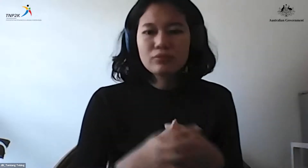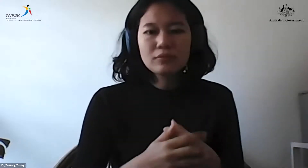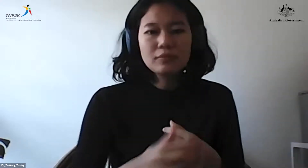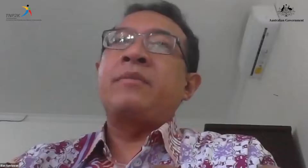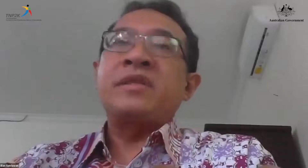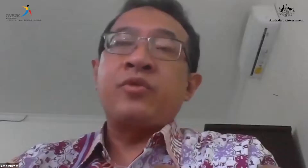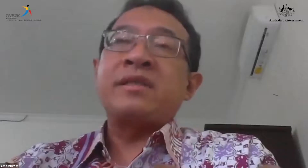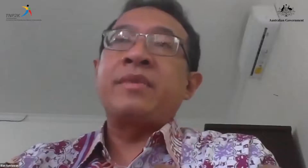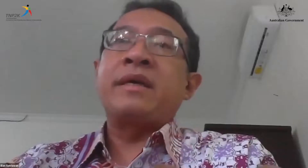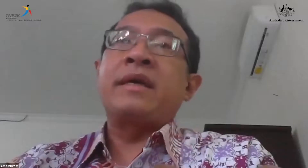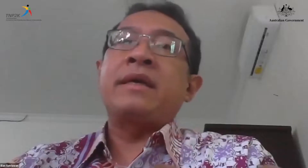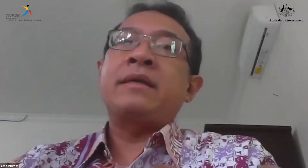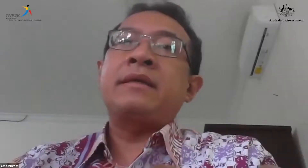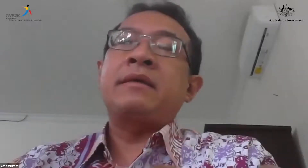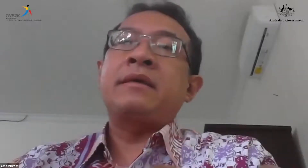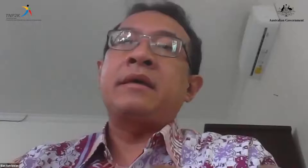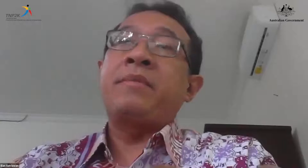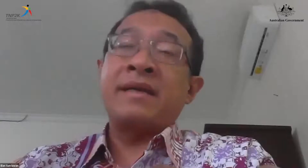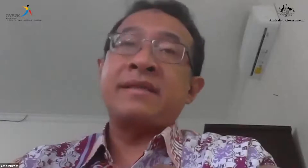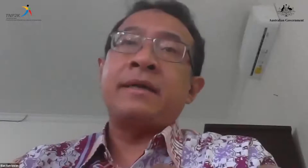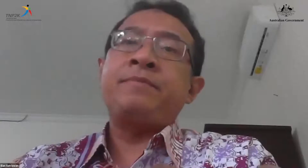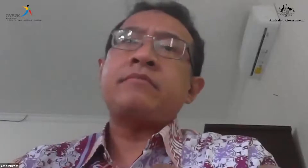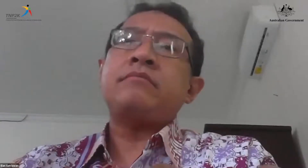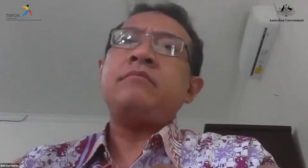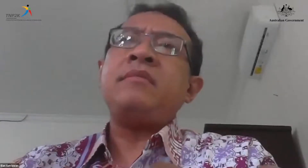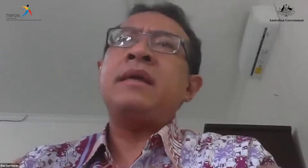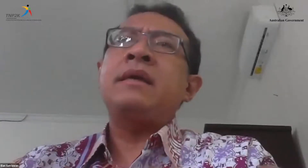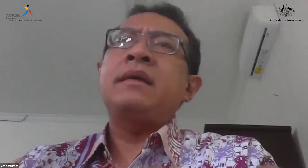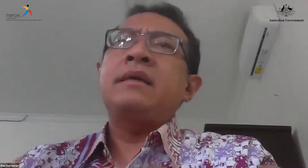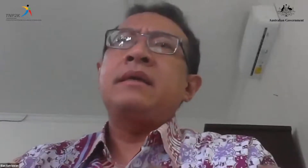yang kita hadapi semua sebagai bangsa.